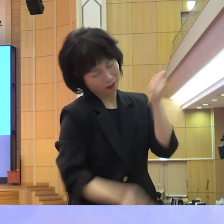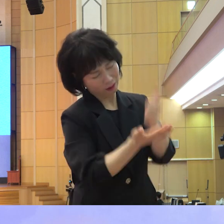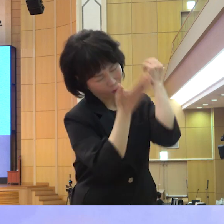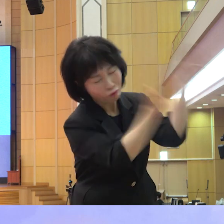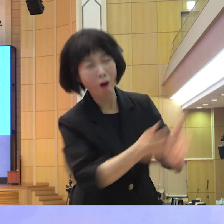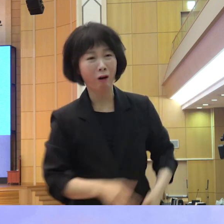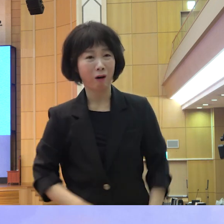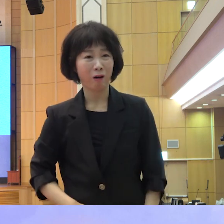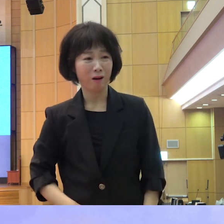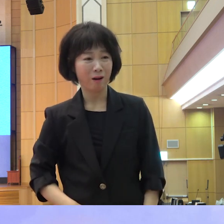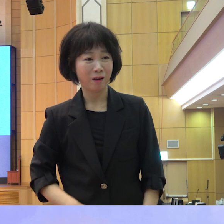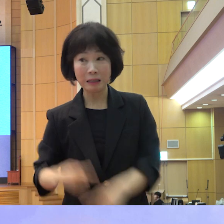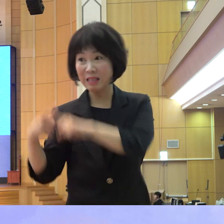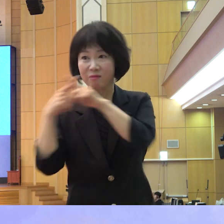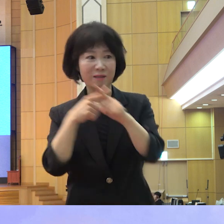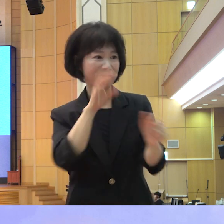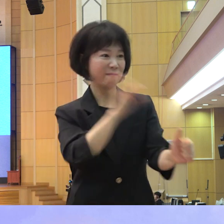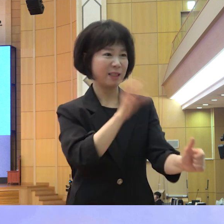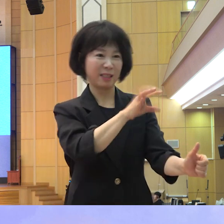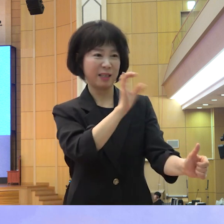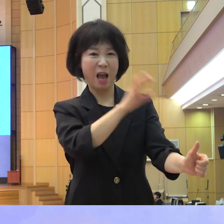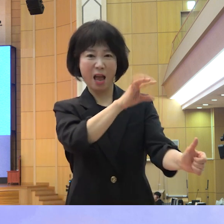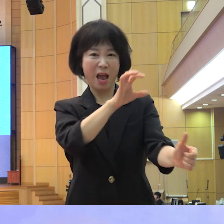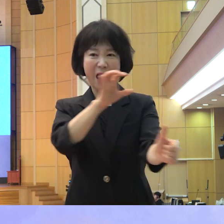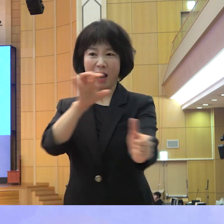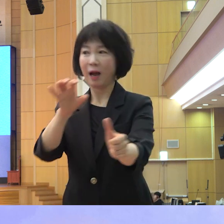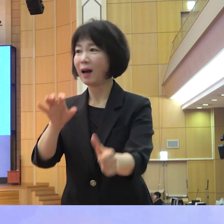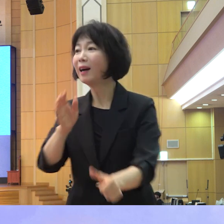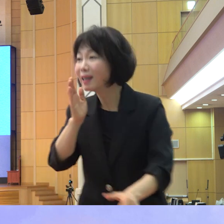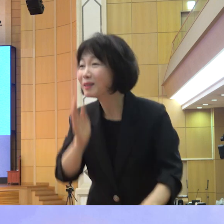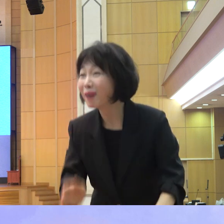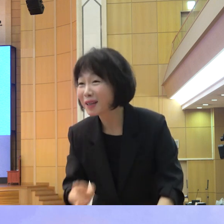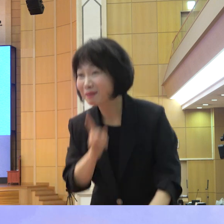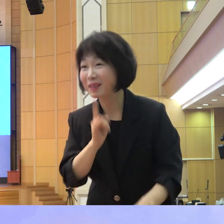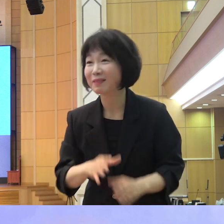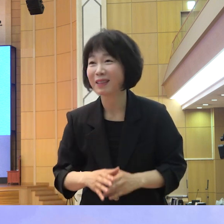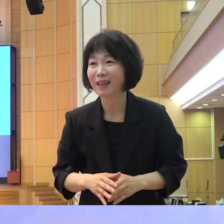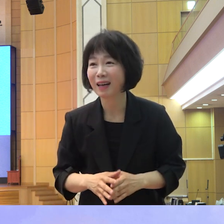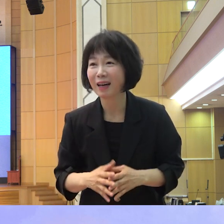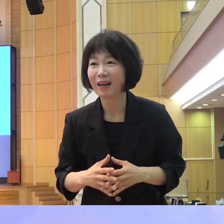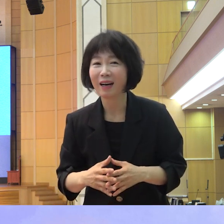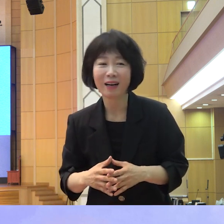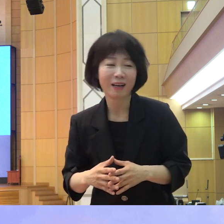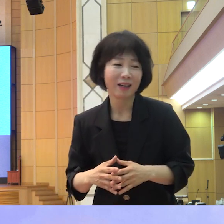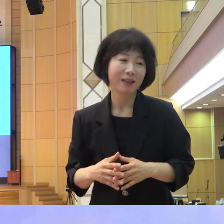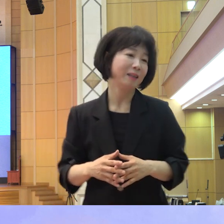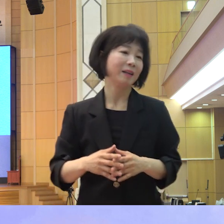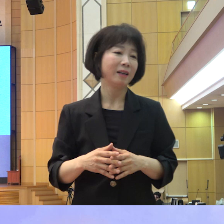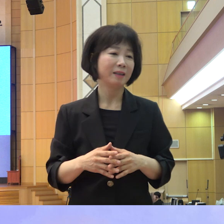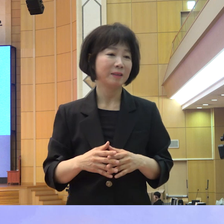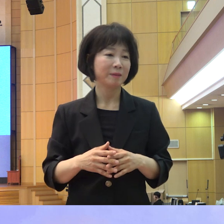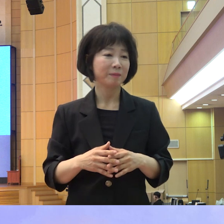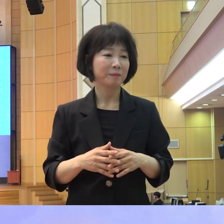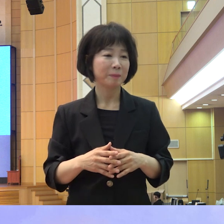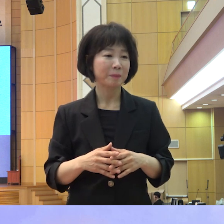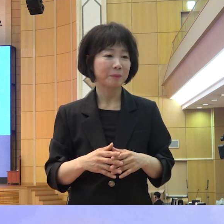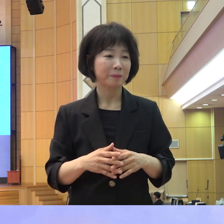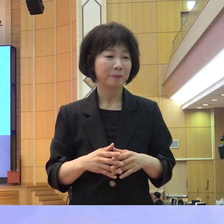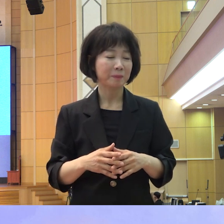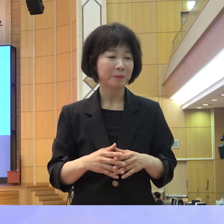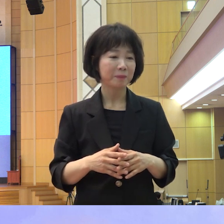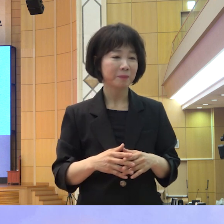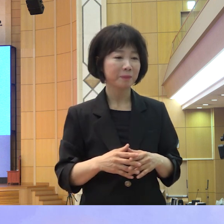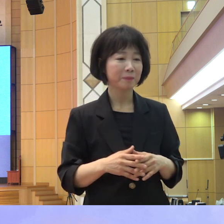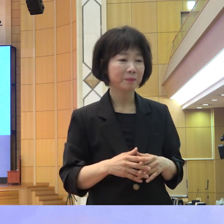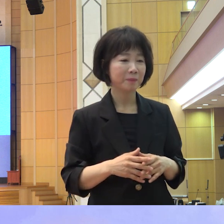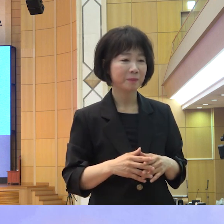격려해줘야 돼요. 근데 무조건 그 아이들을 막 응원하고 그러라는 건 아니에요. 근데 잘 보세요,